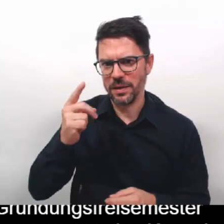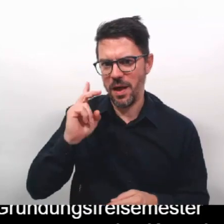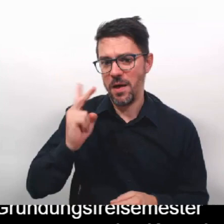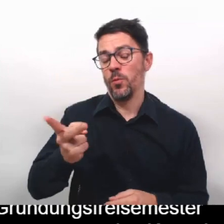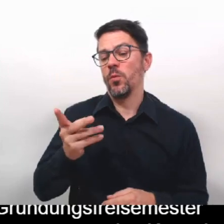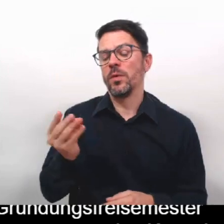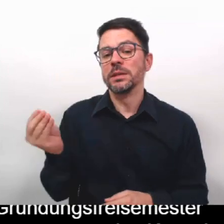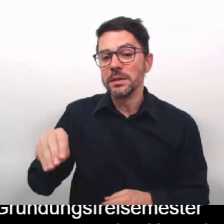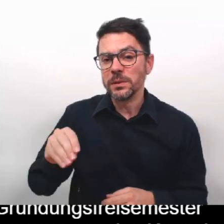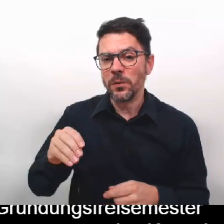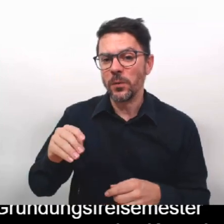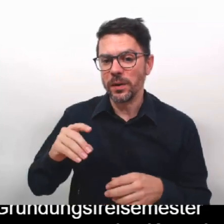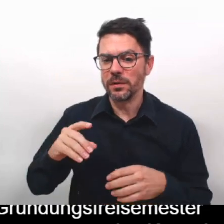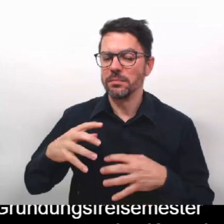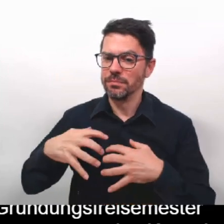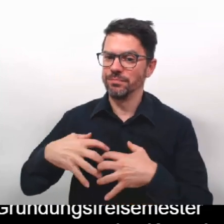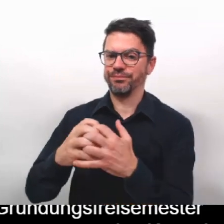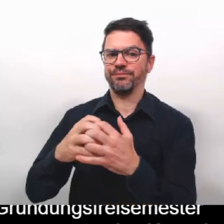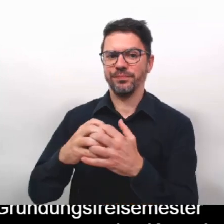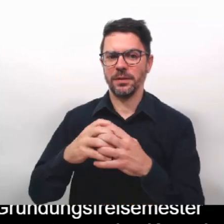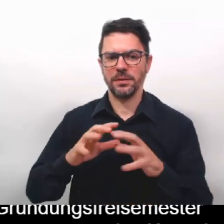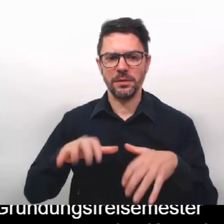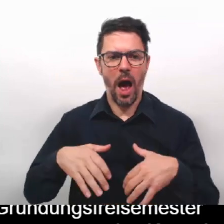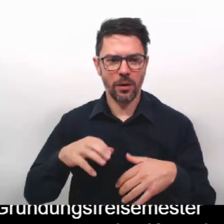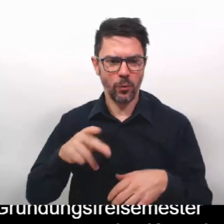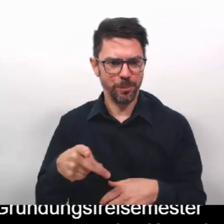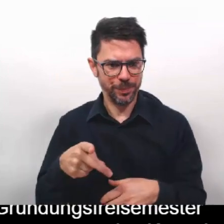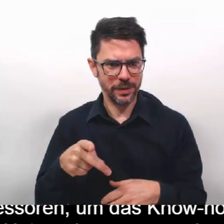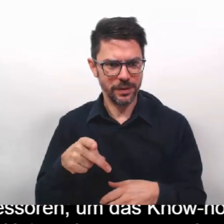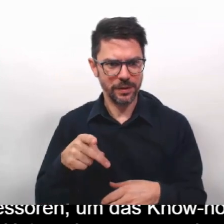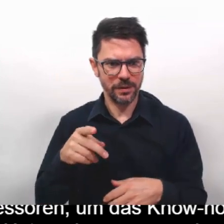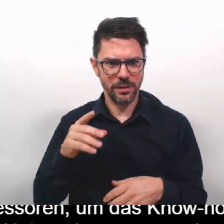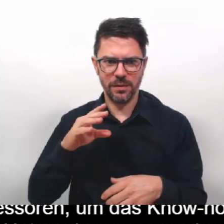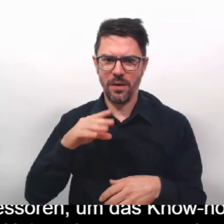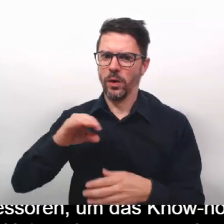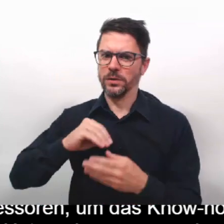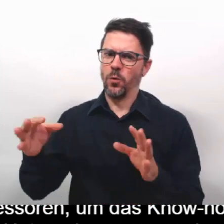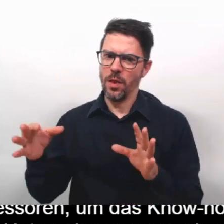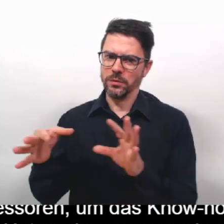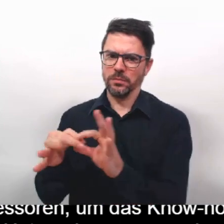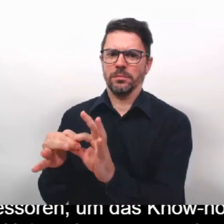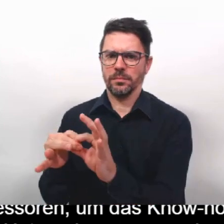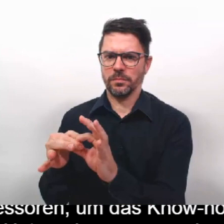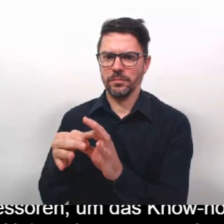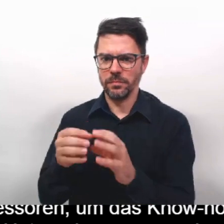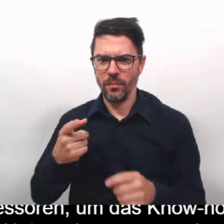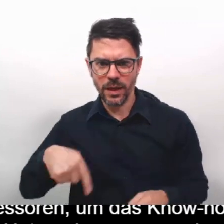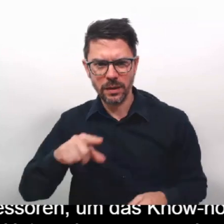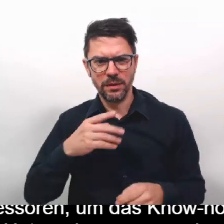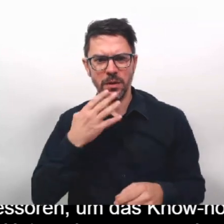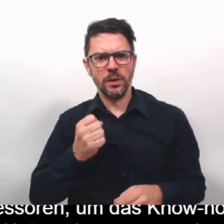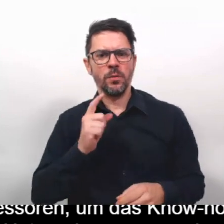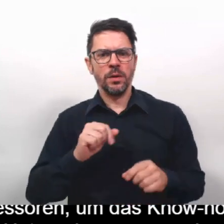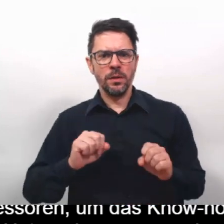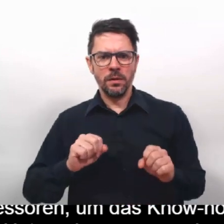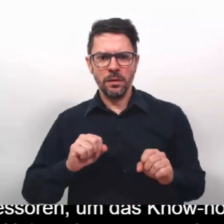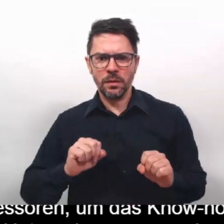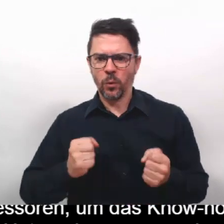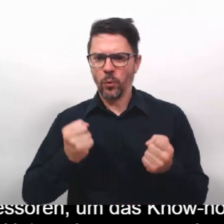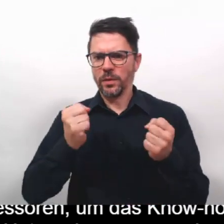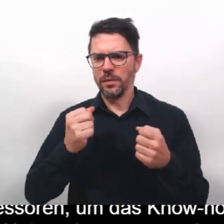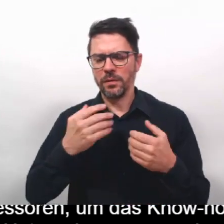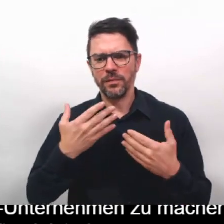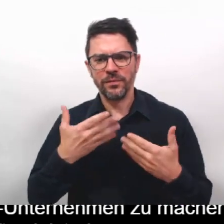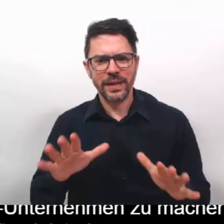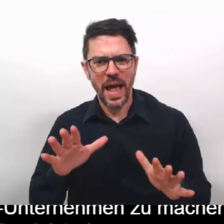Weiterbildung Erwerb von Teilqualifikationen für nicht an den Hochschulen originär angesiedelten Menschen mit ermöglichen, dass wir